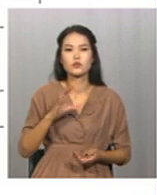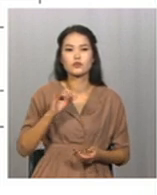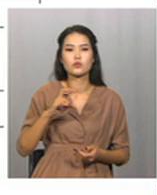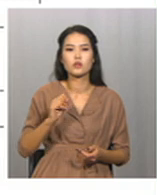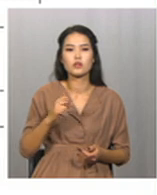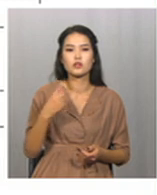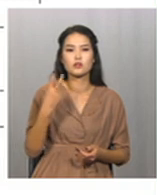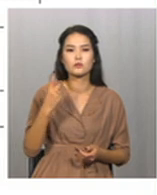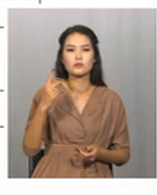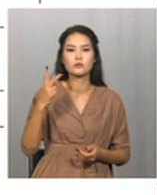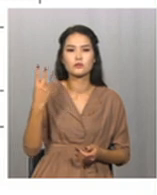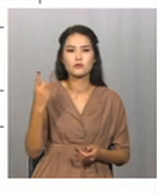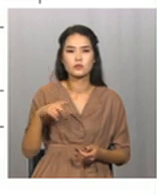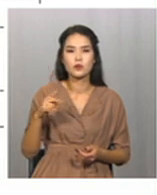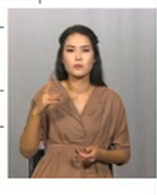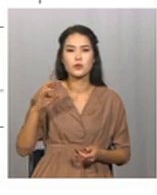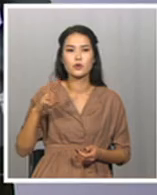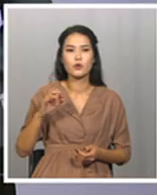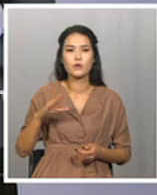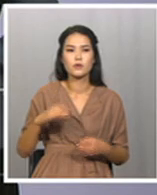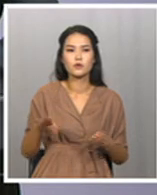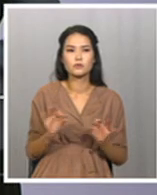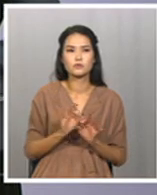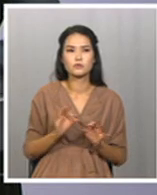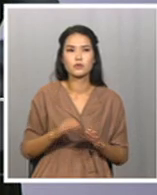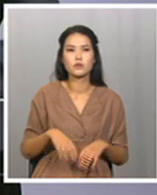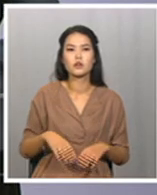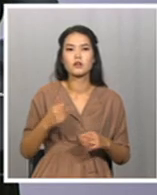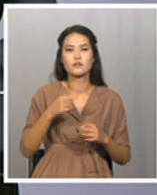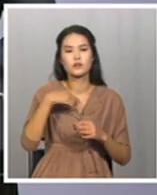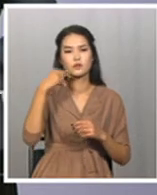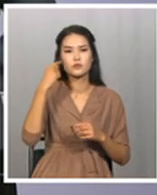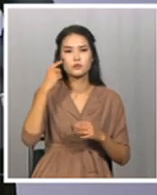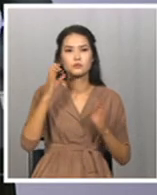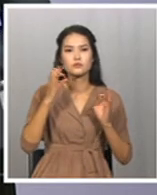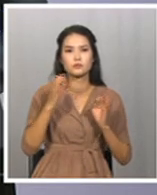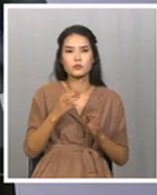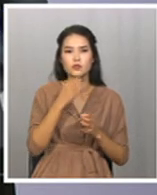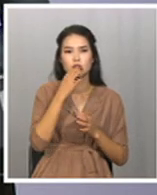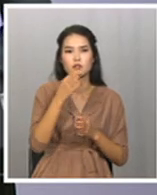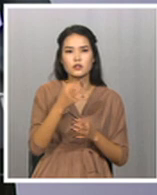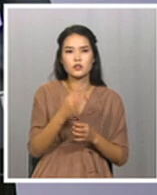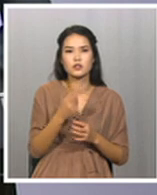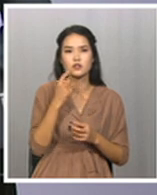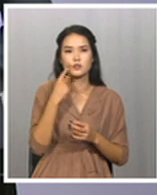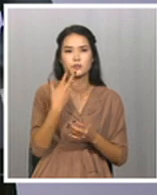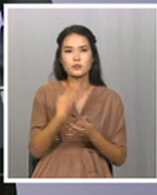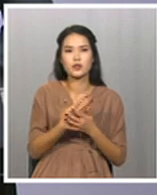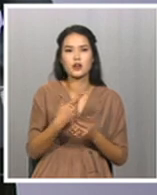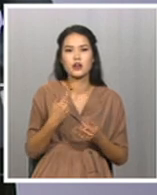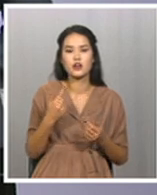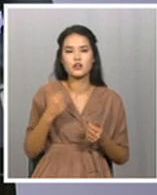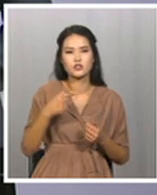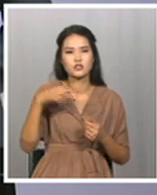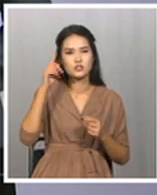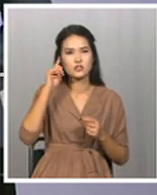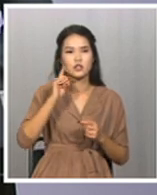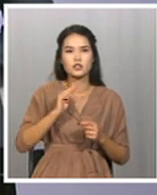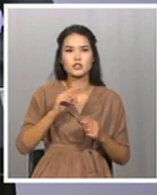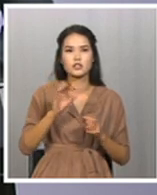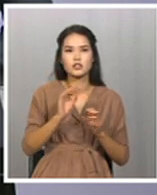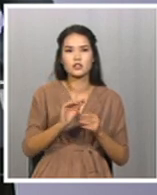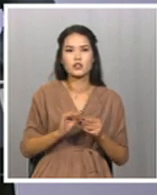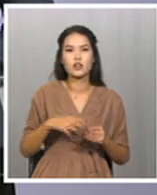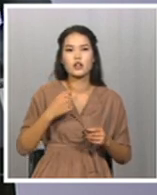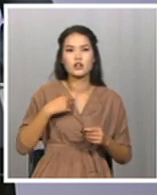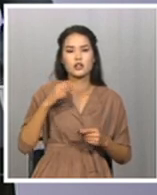музыка Бетховена, соната номер 2. Вы правильно ответили на вопросы и показали хорошее знание текста. На